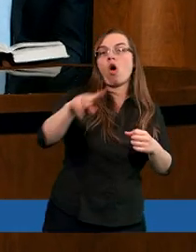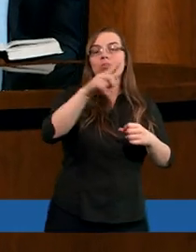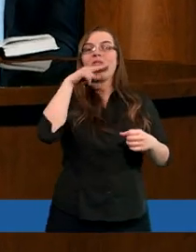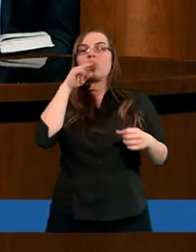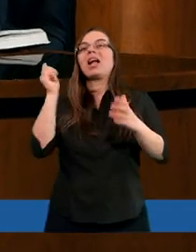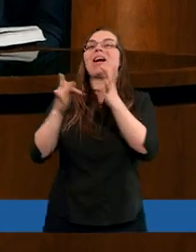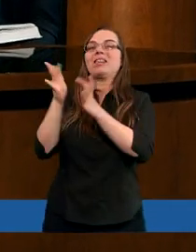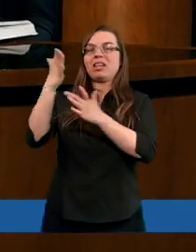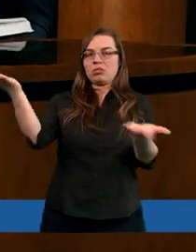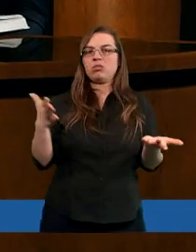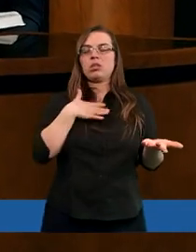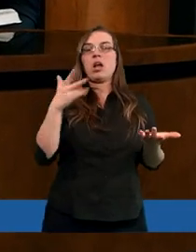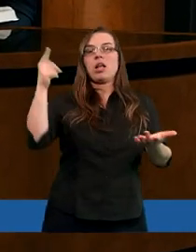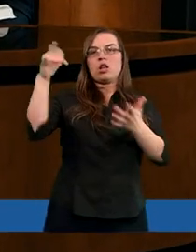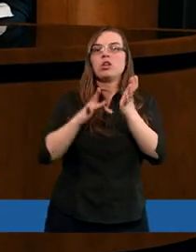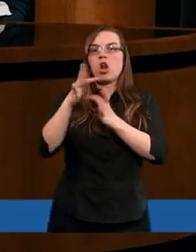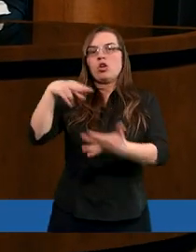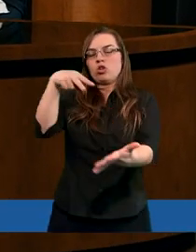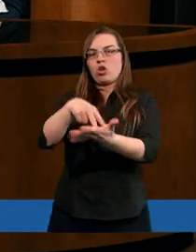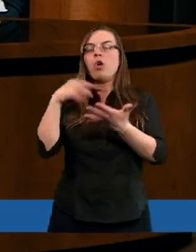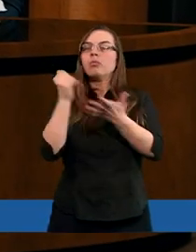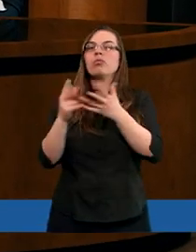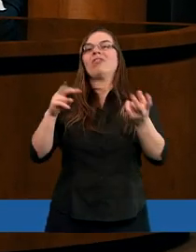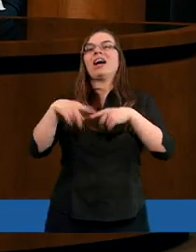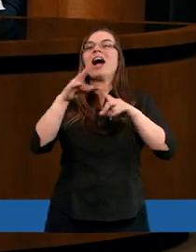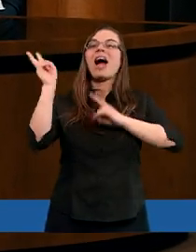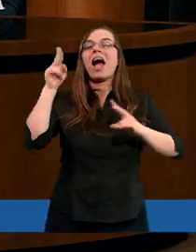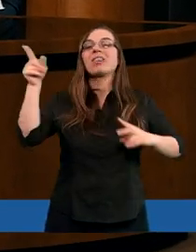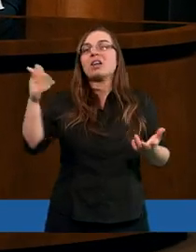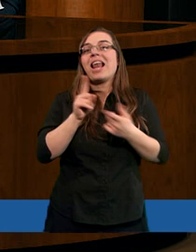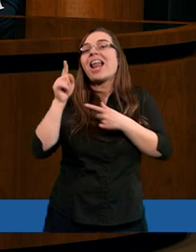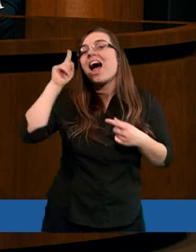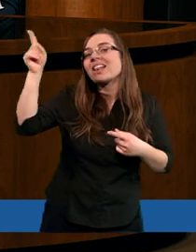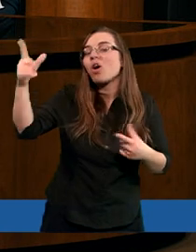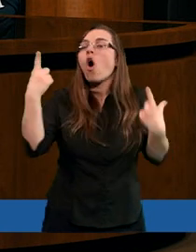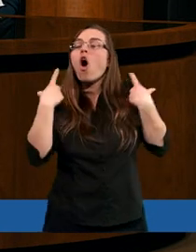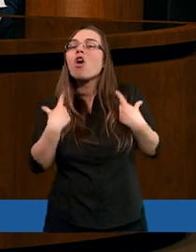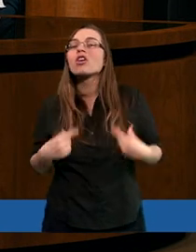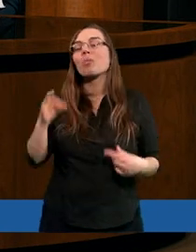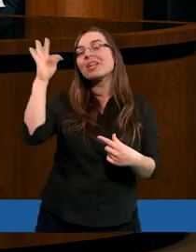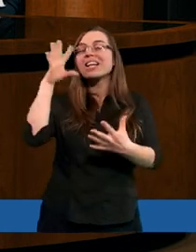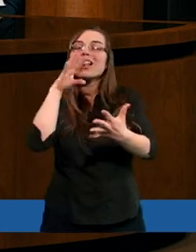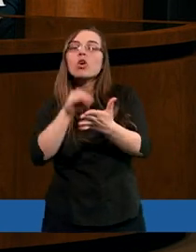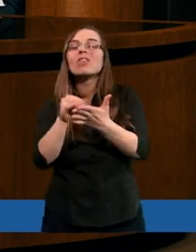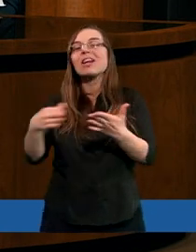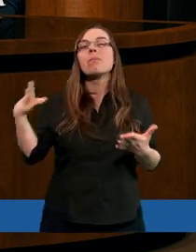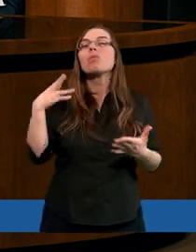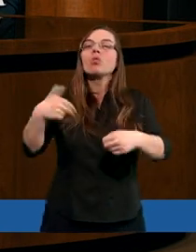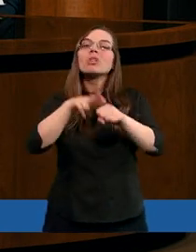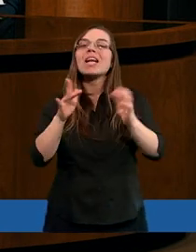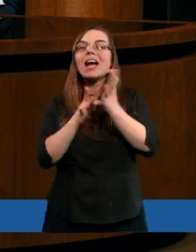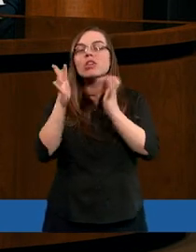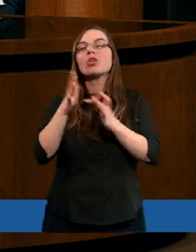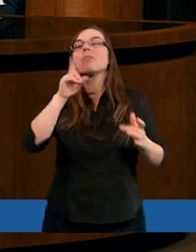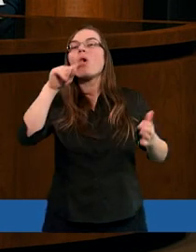tak jak Pan Jezus. Nagle Pan Jezus stoi i musi go wyciągać z tej wody. To też jest dla Niego osobiste jakieś takie doświadczenie, w którym Pan Jezus go